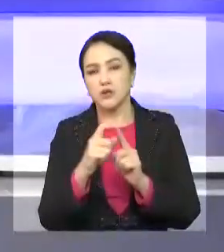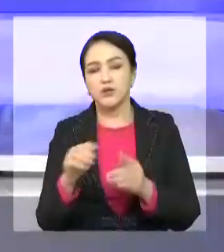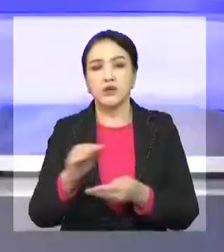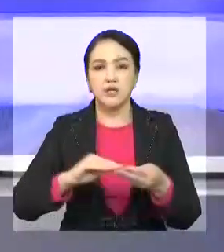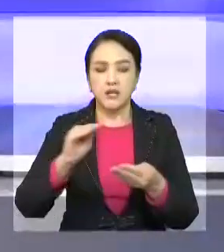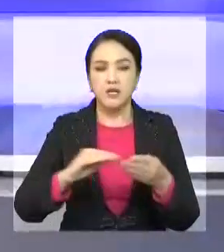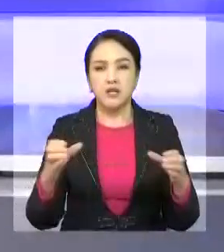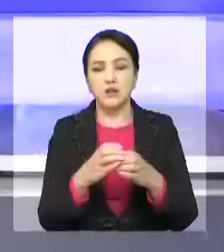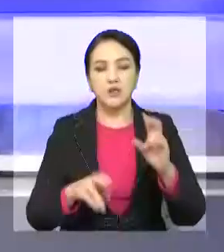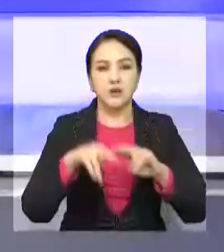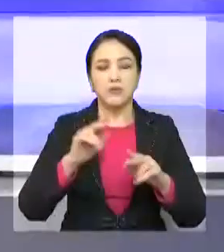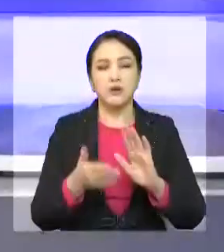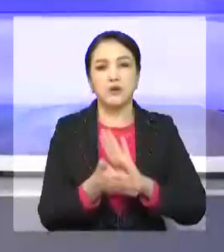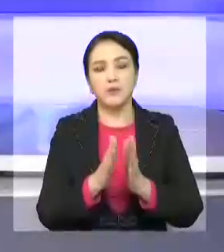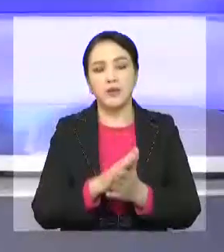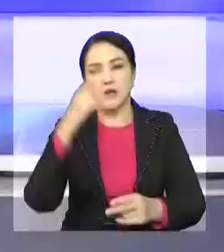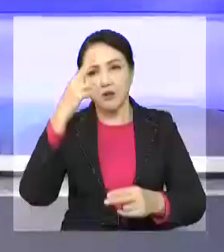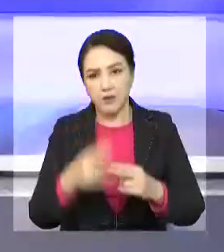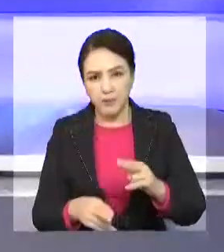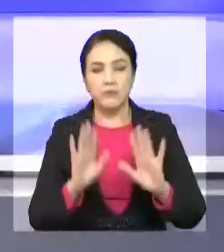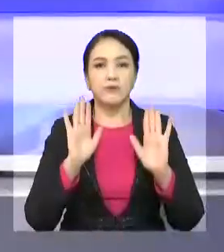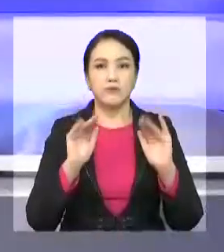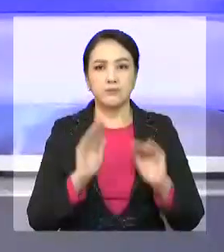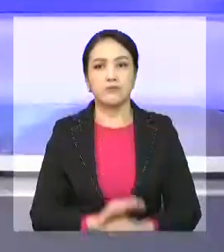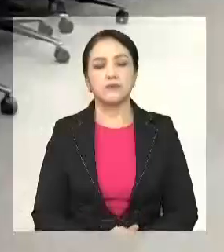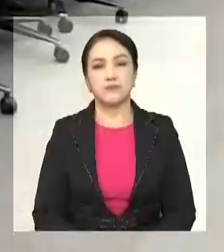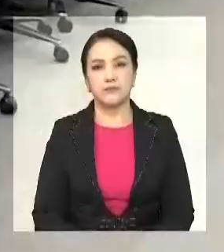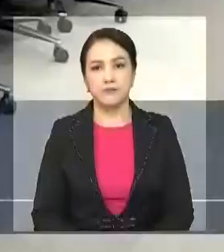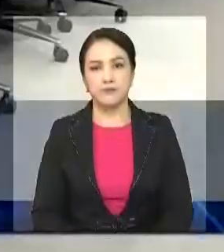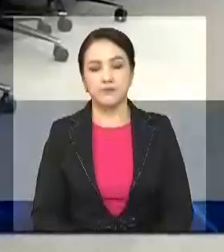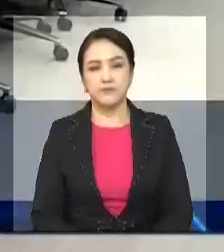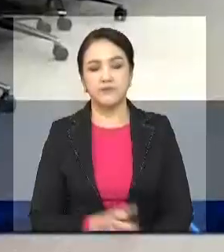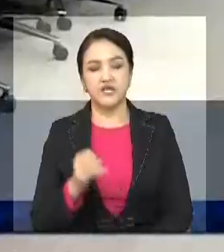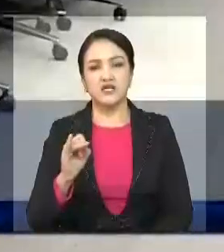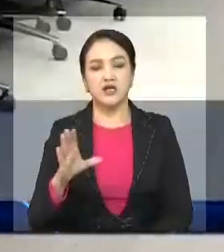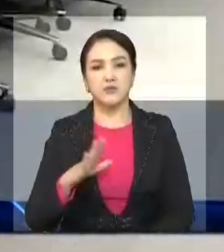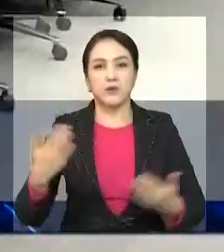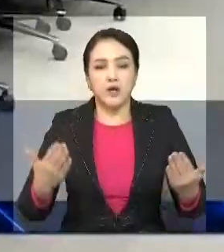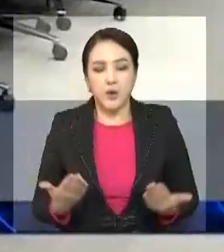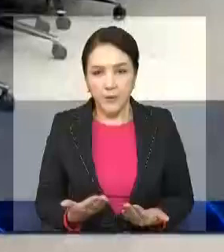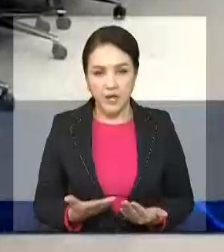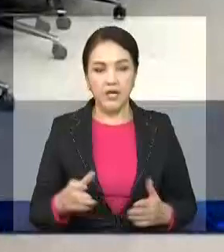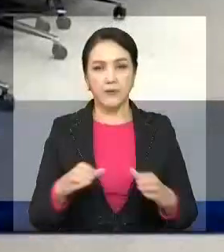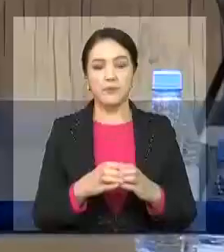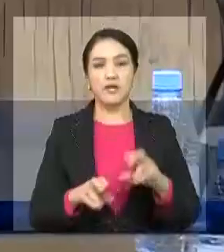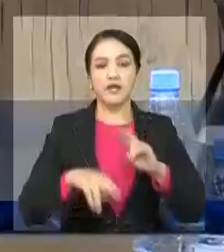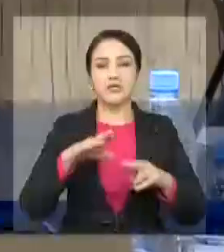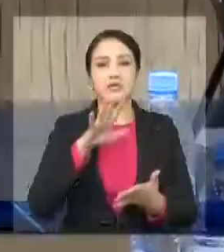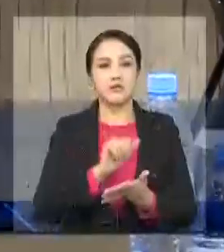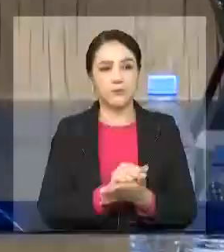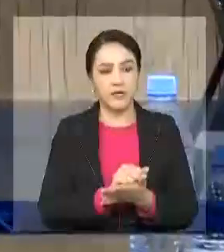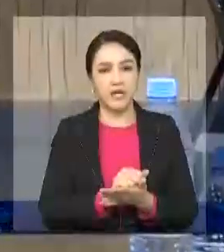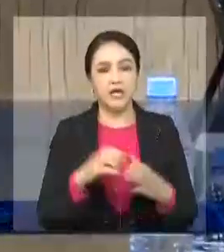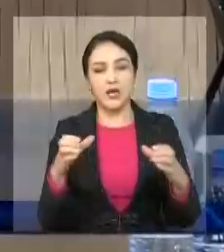компаниясының басшысына келісімшартты үзетінін айтып қоштасты. Асхат Жақаров өңірде әлеуметтік нысандар салумен айналысып